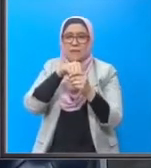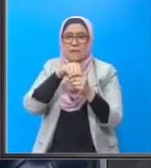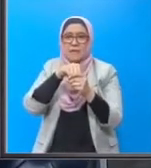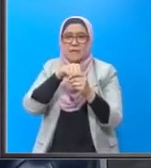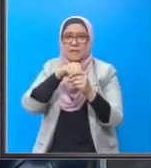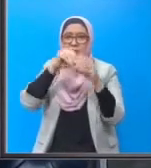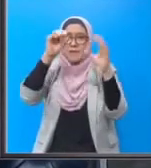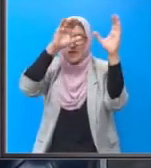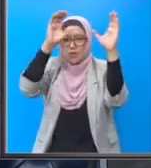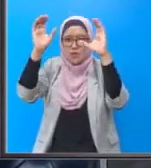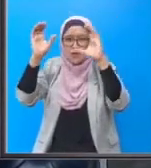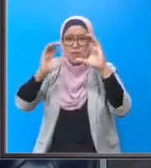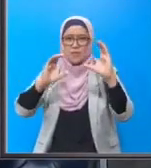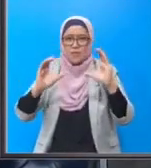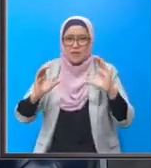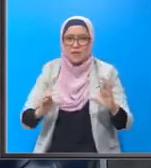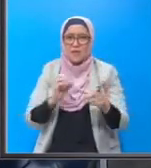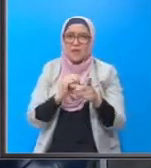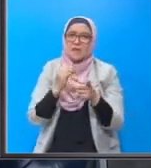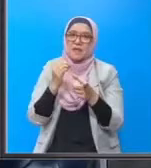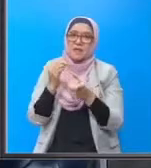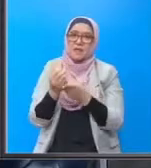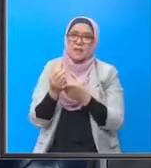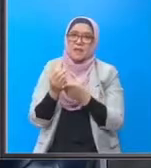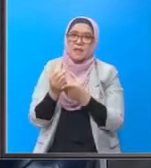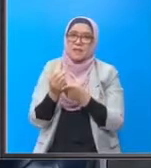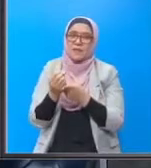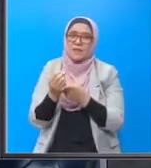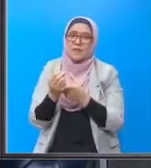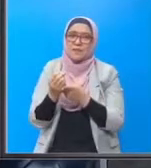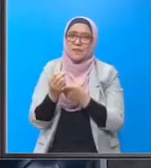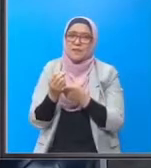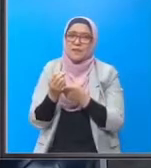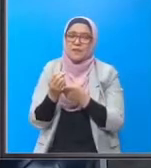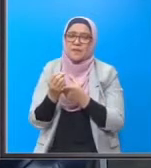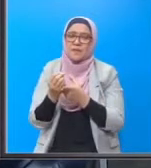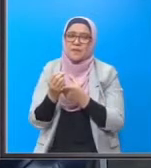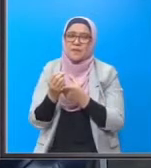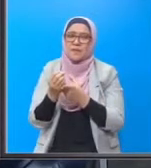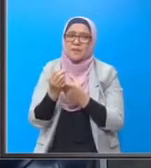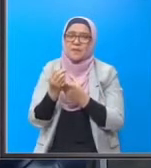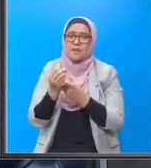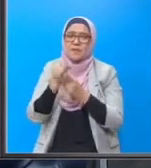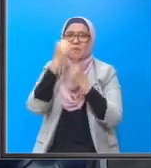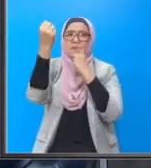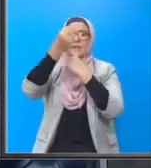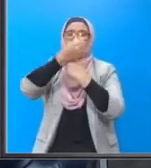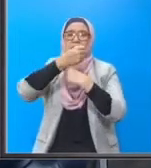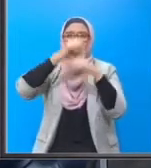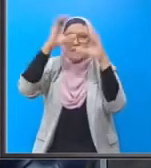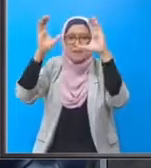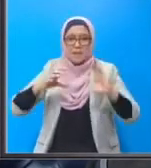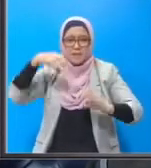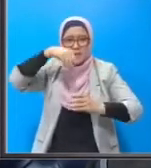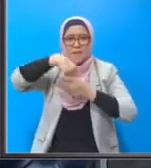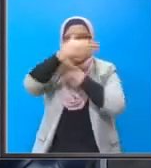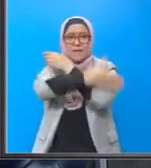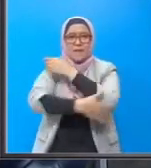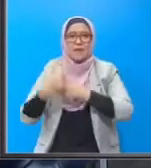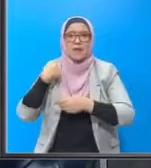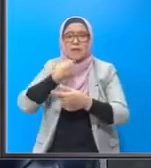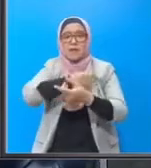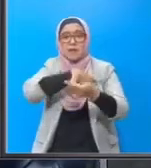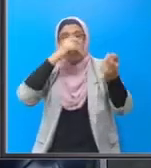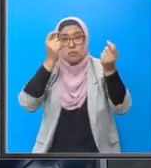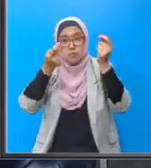Hai cuaca ataupun keadaan hai eh iklim di dalam negara kita bertukar Dan ini